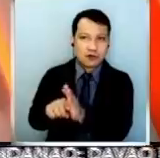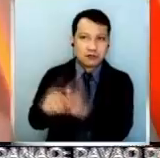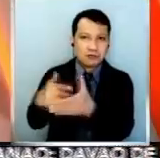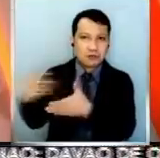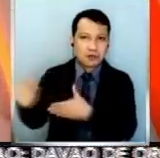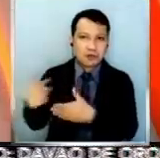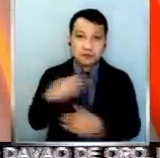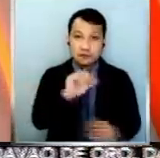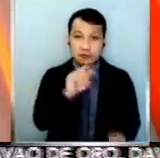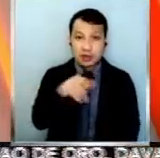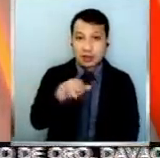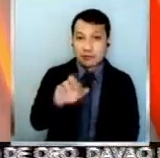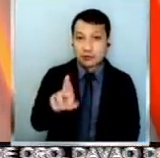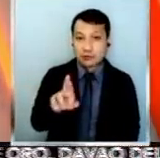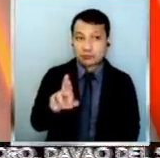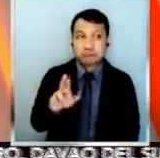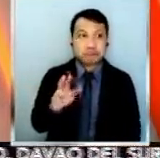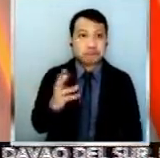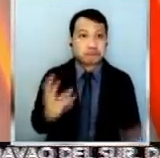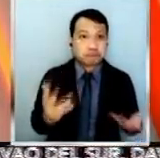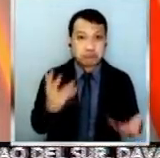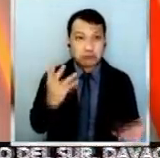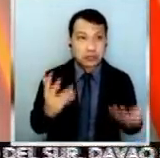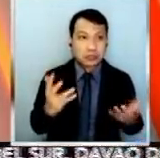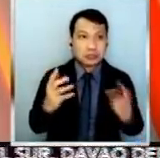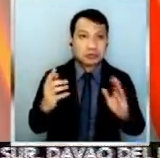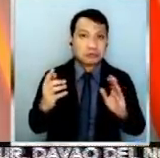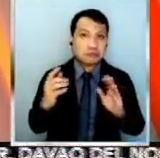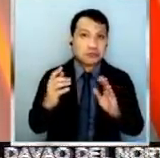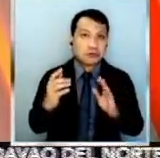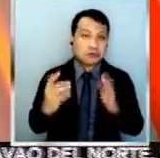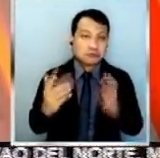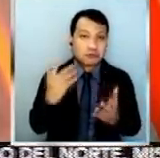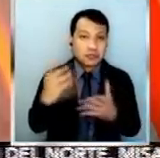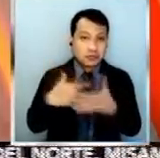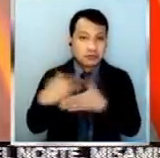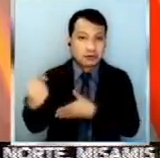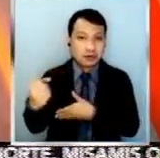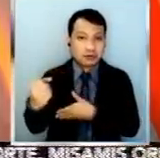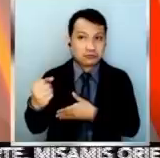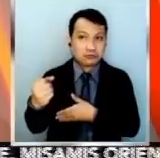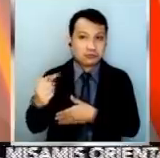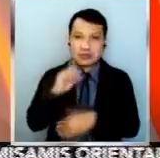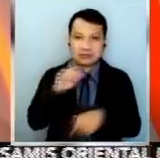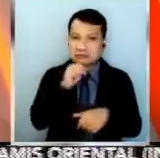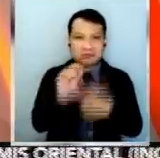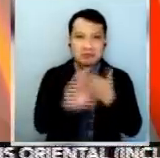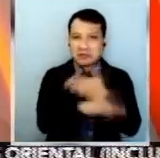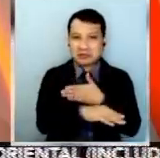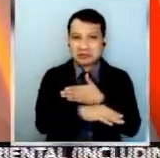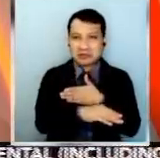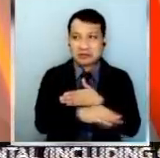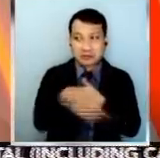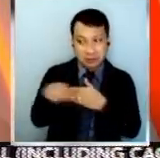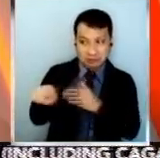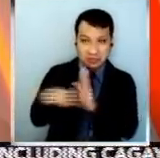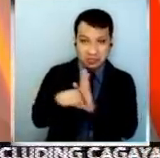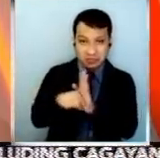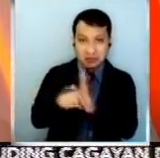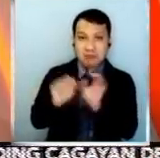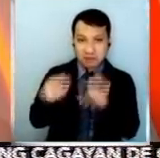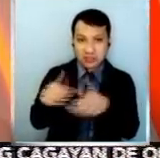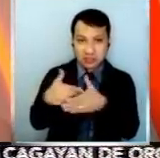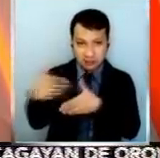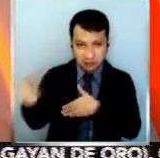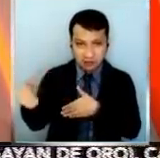lumabas, lalo na kung negative naman sila, huwag lang bumalik. Hindi pwedeng labas-pasok. Ibig sabihin, kung yung employer makagawa